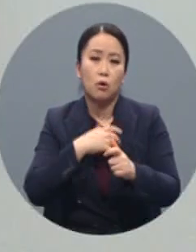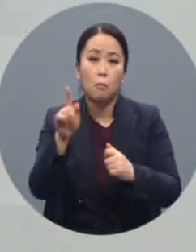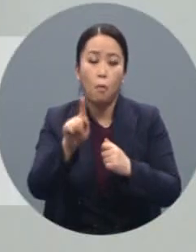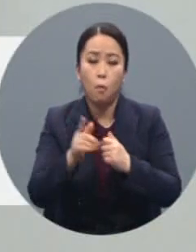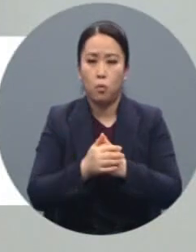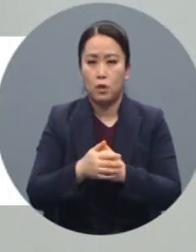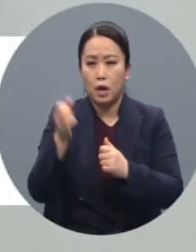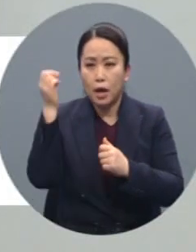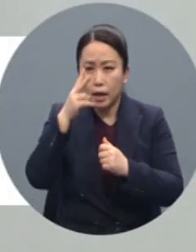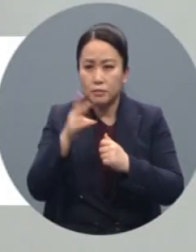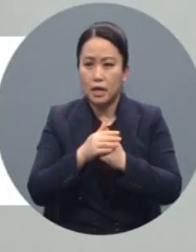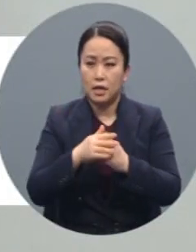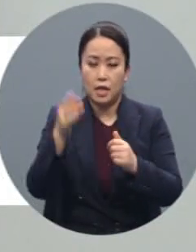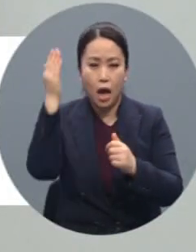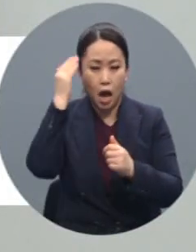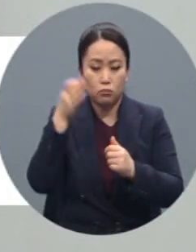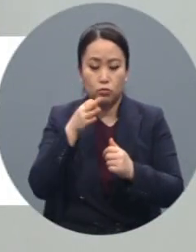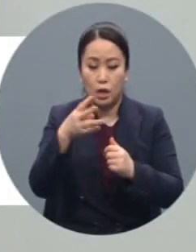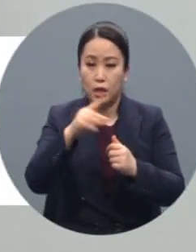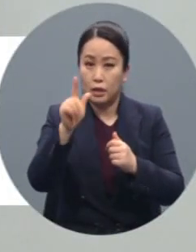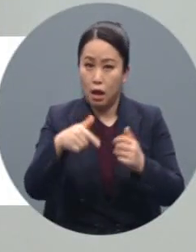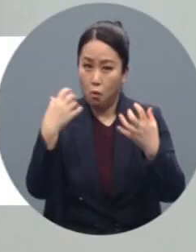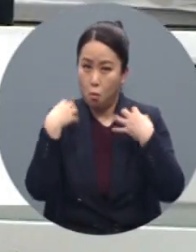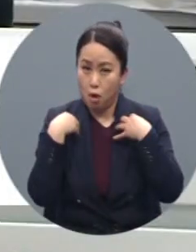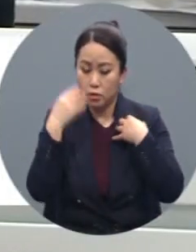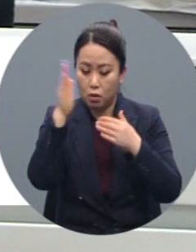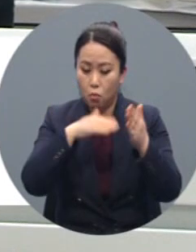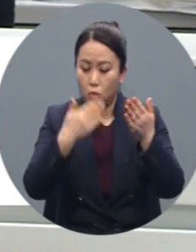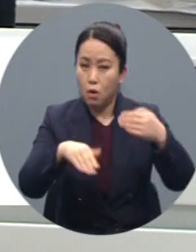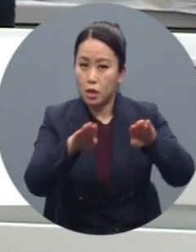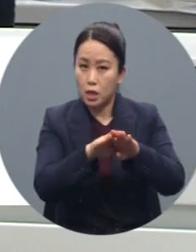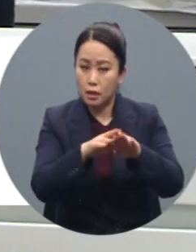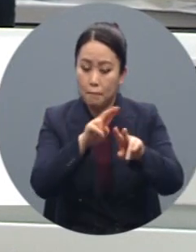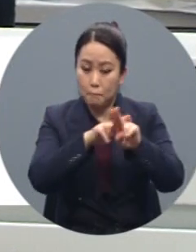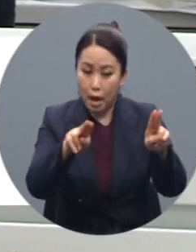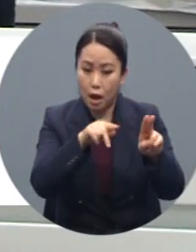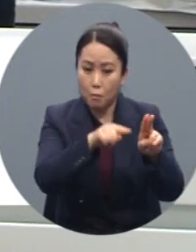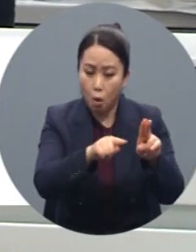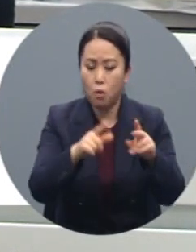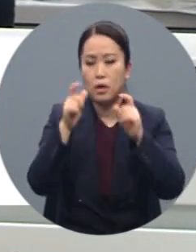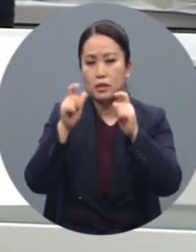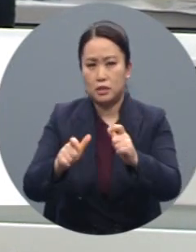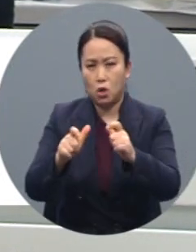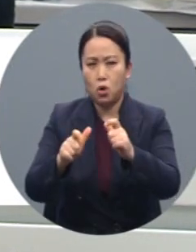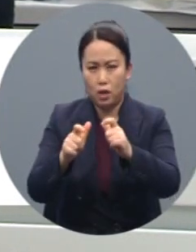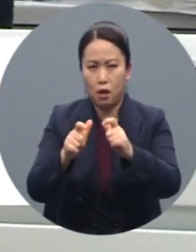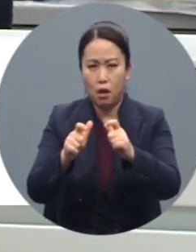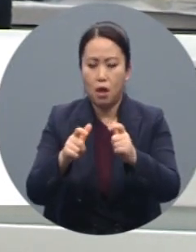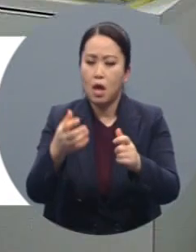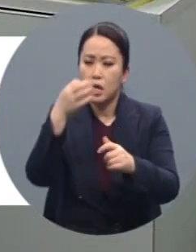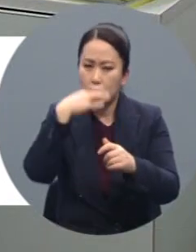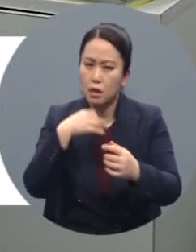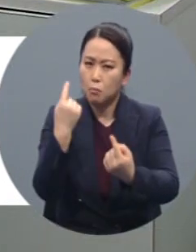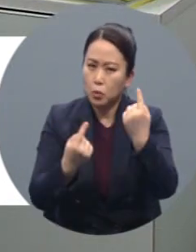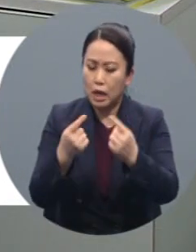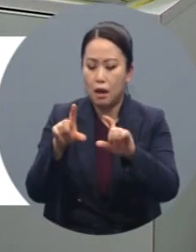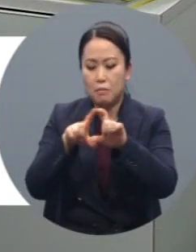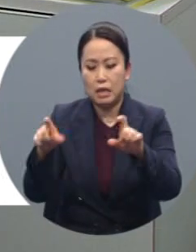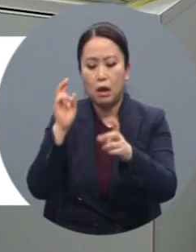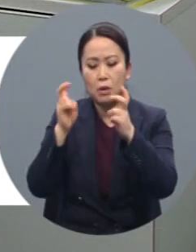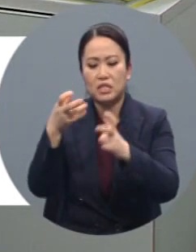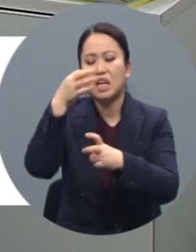갑작스런 한국 예탁원의 공공기관 해제는 지역의 의무보다도 민간 기업으로서 역할에 더 중점을